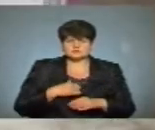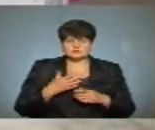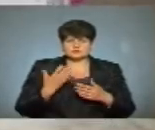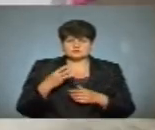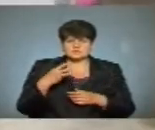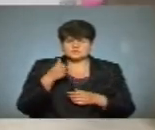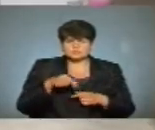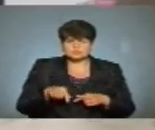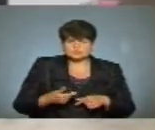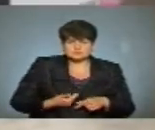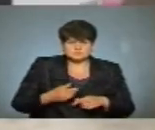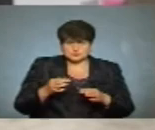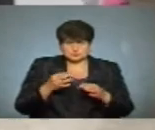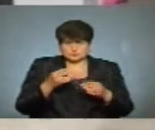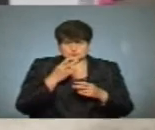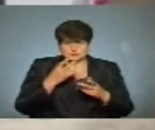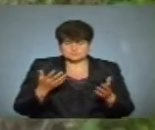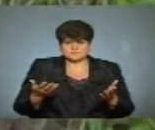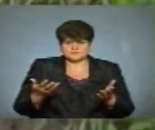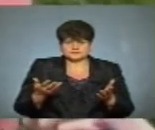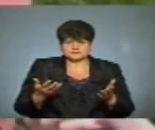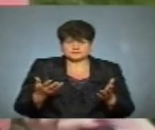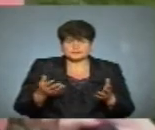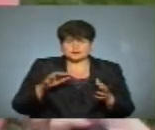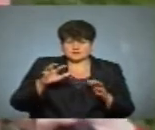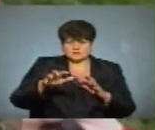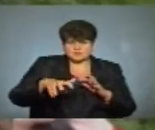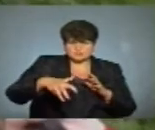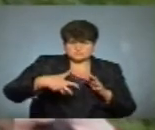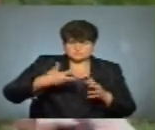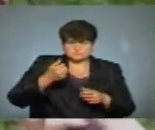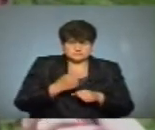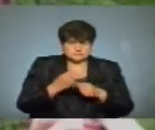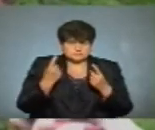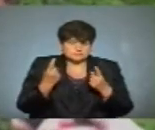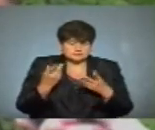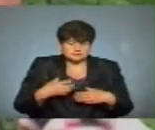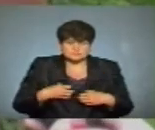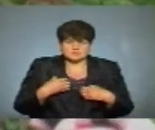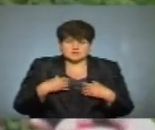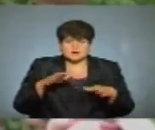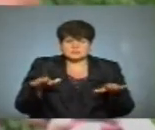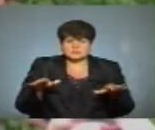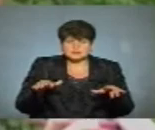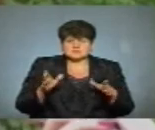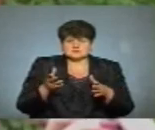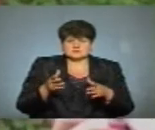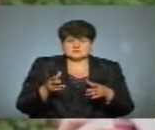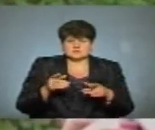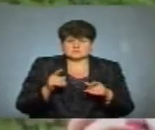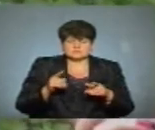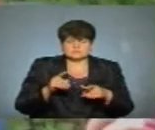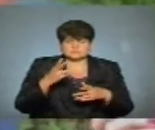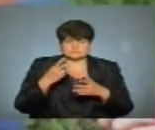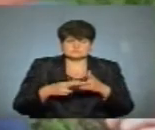30 років тут живемо, що такого, кажу, ніхто не бачив. Вирило таку яму величезну, що то страшне, а там птиця тут тільки крильми догори